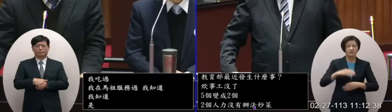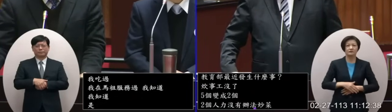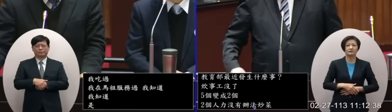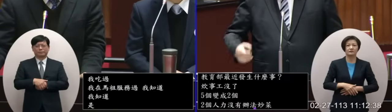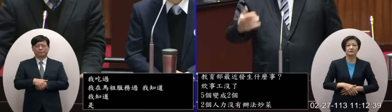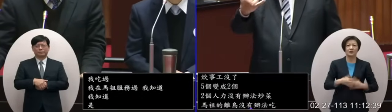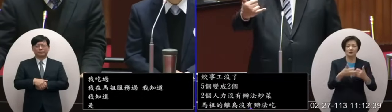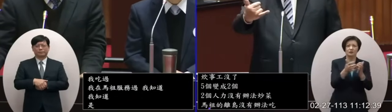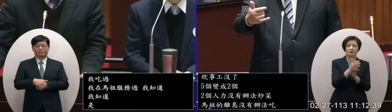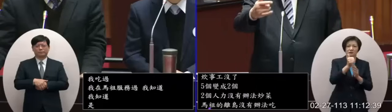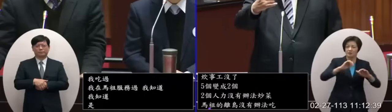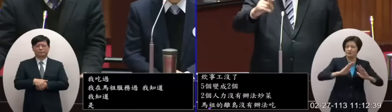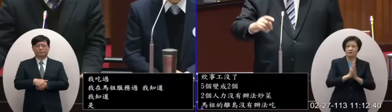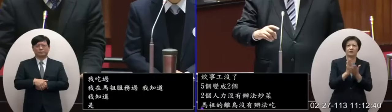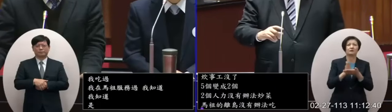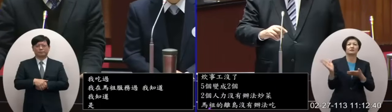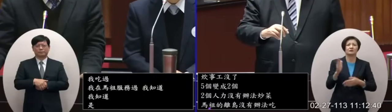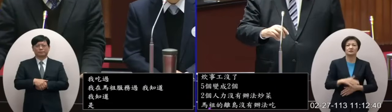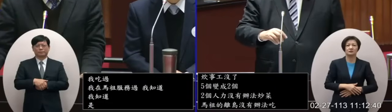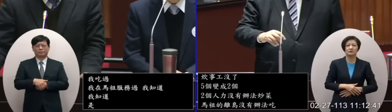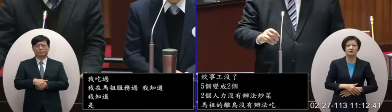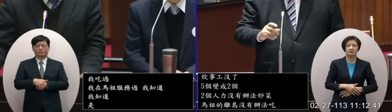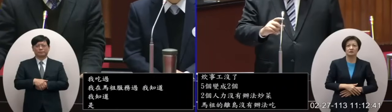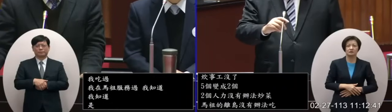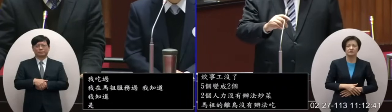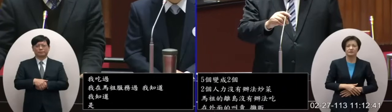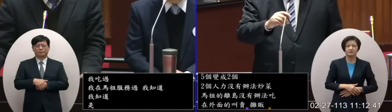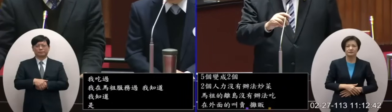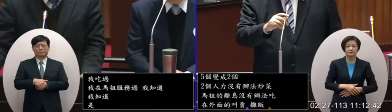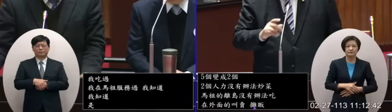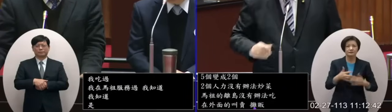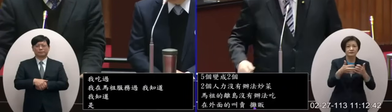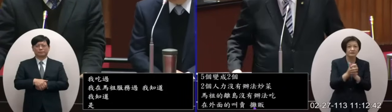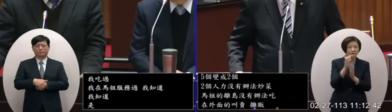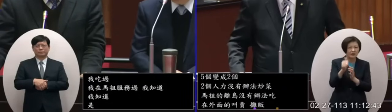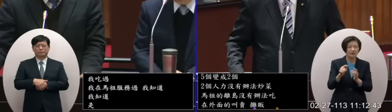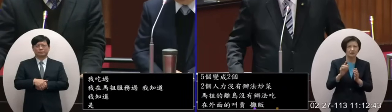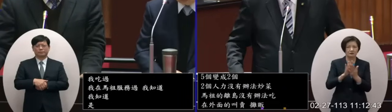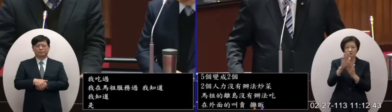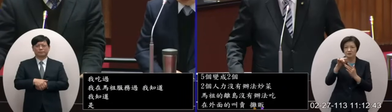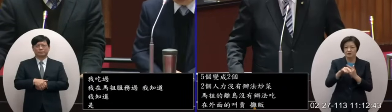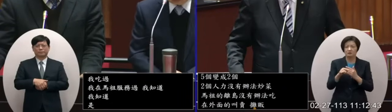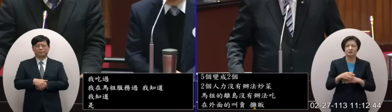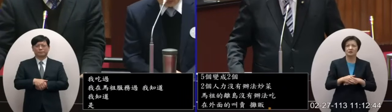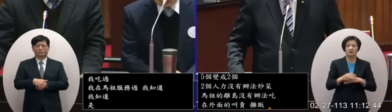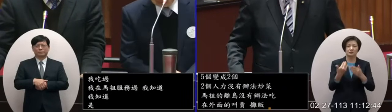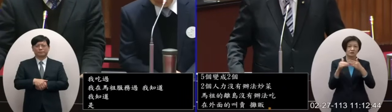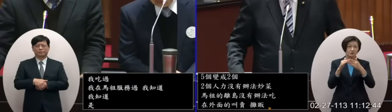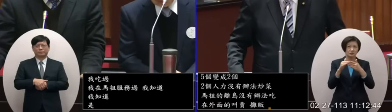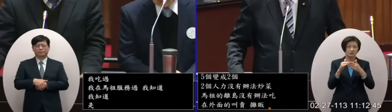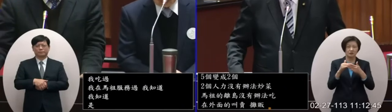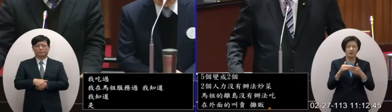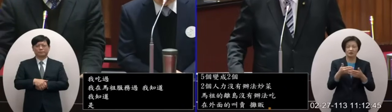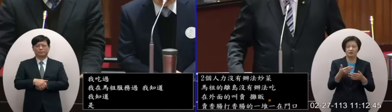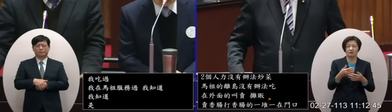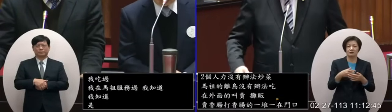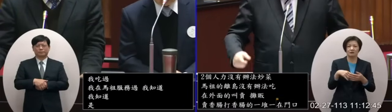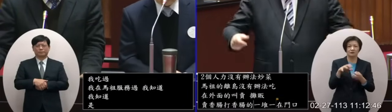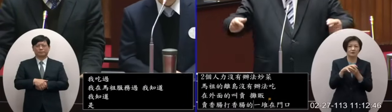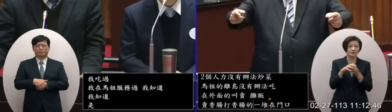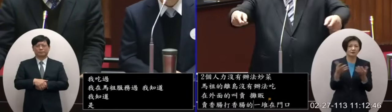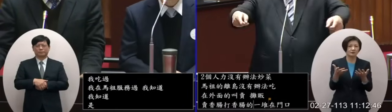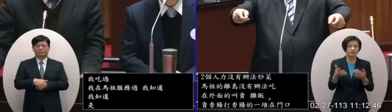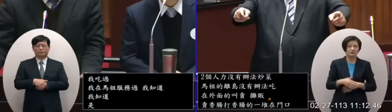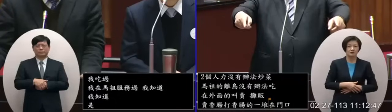解决了，63万给了200多万。部长以后这个事情啊，怎么发现的呢？又